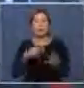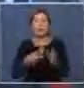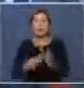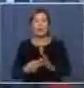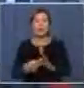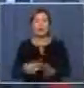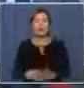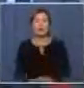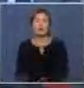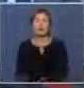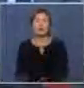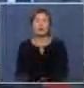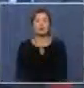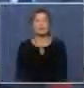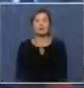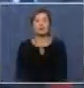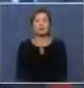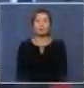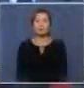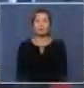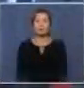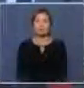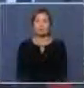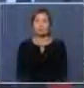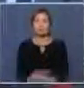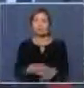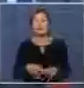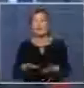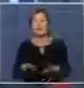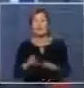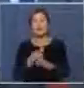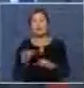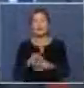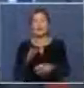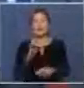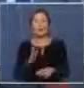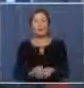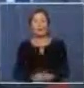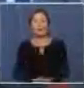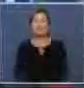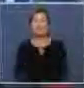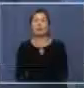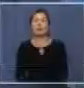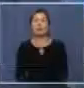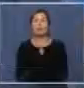зазвитар, дополнительно. Насосы сразу. А в жерге дейки летом труба на низе достаточно кулина?